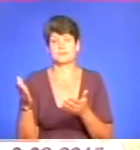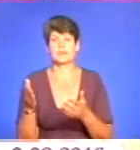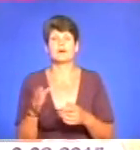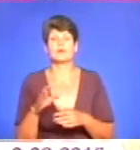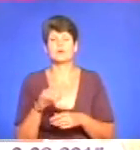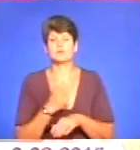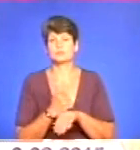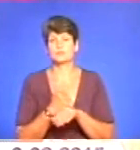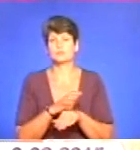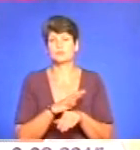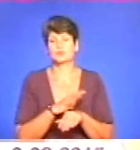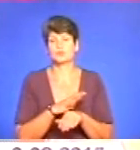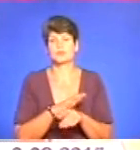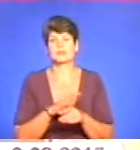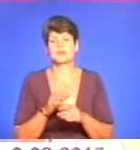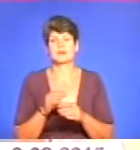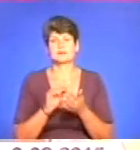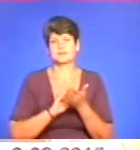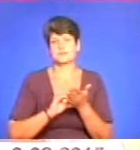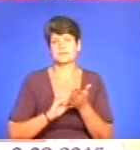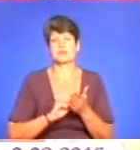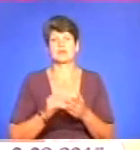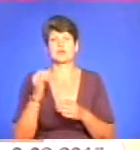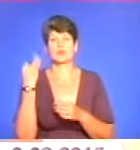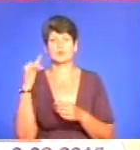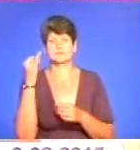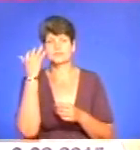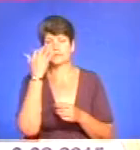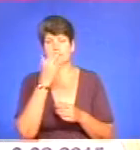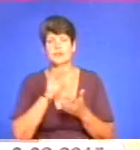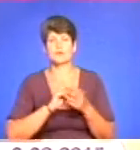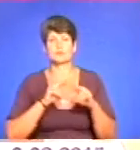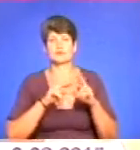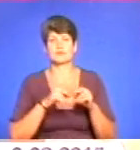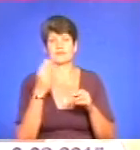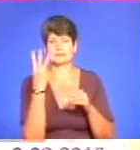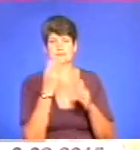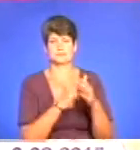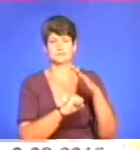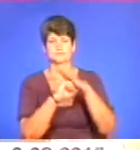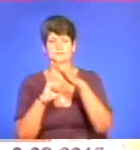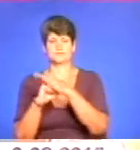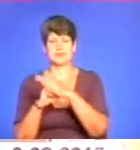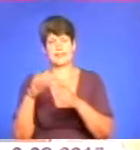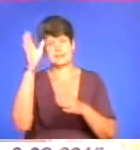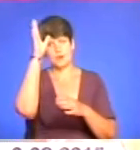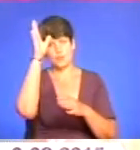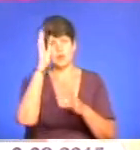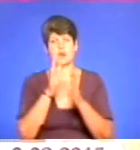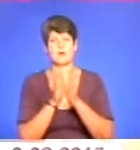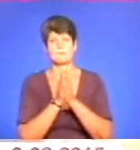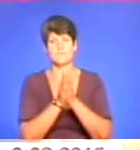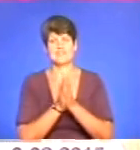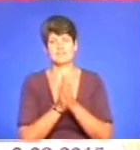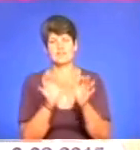програми був заповідь патріарха Йосифа, який будував своє життя на трьох основах – наука, молитва і праведне християнське